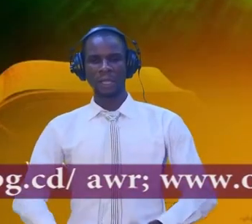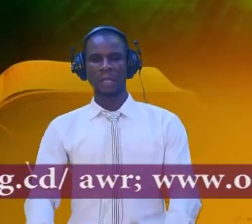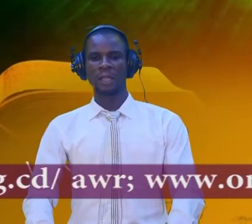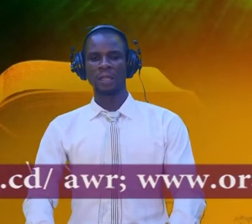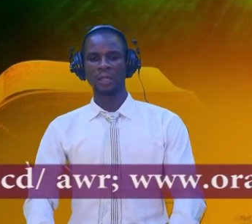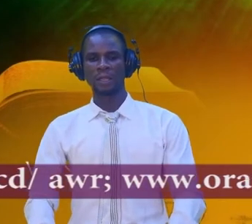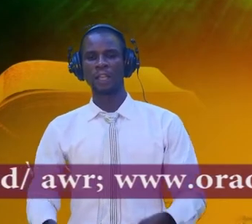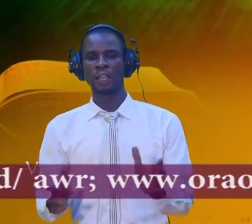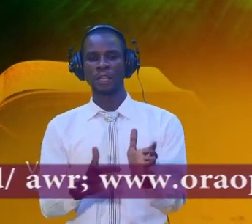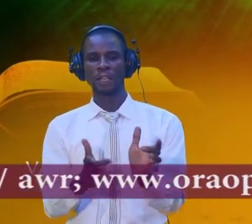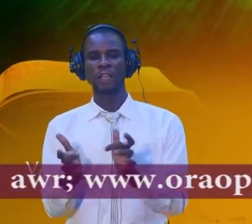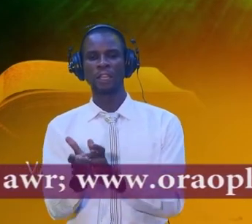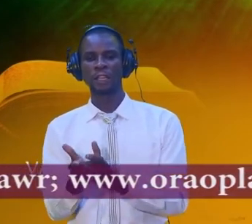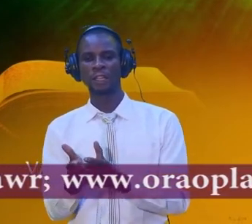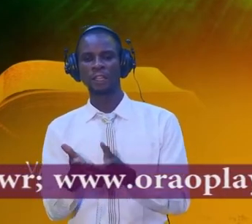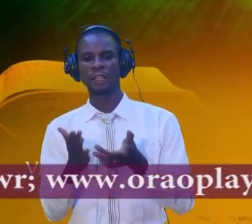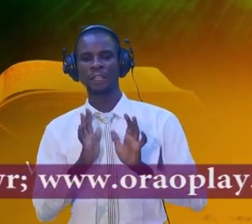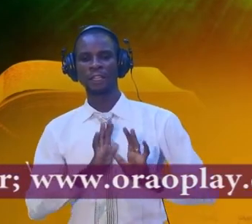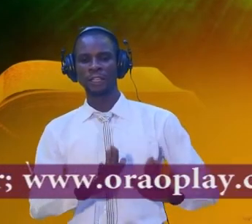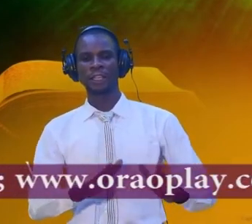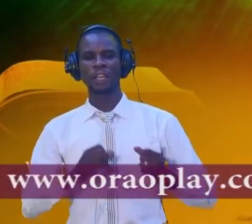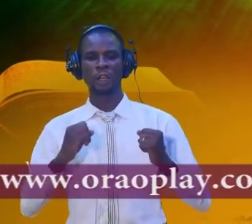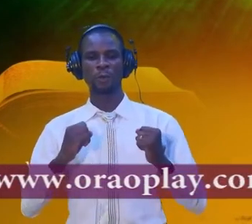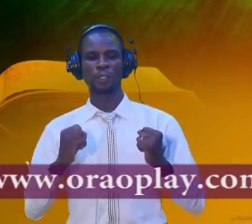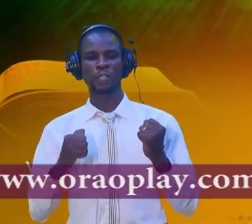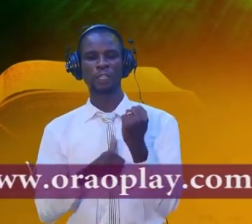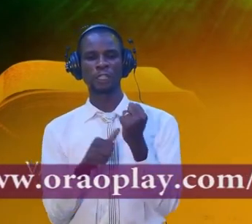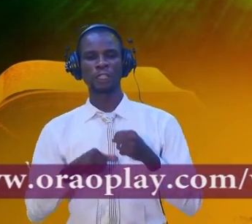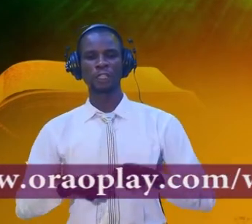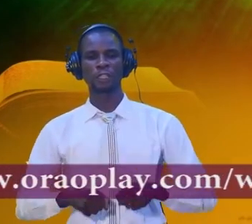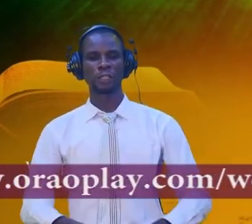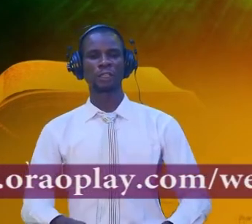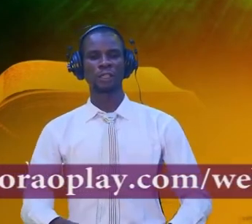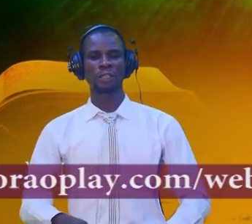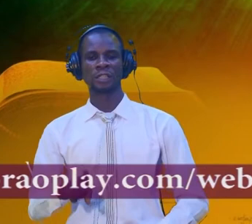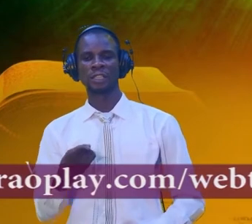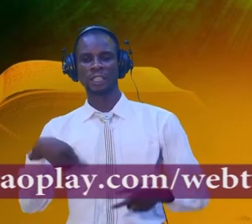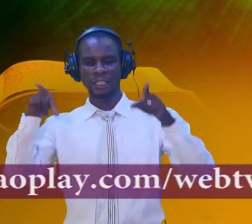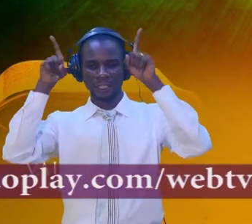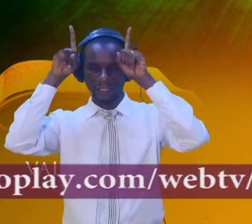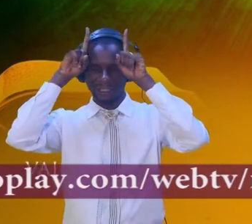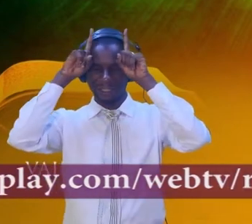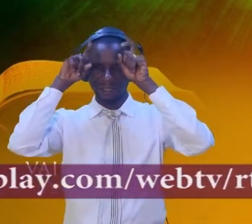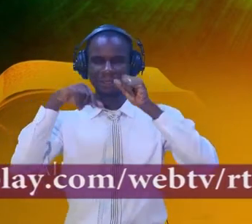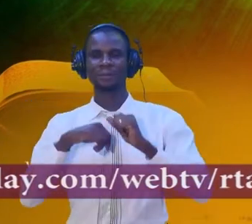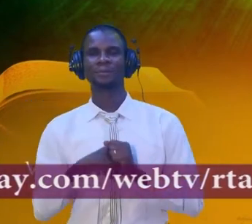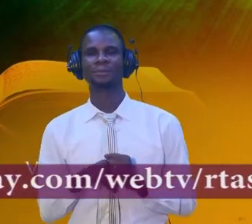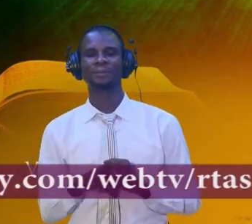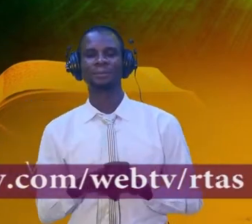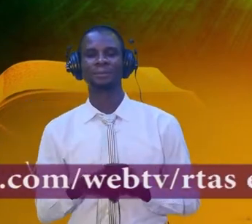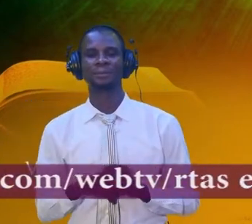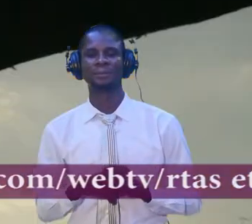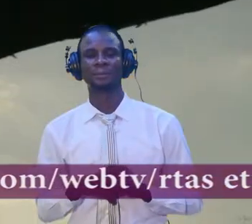katika Ibrania 2:12 kwa njia ya mauti amuharibu yeye aliyekuwa na nguvu za mauti